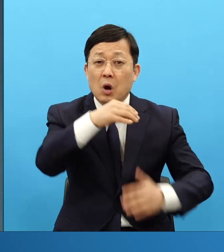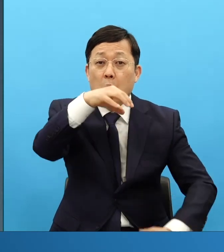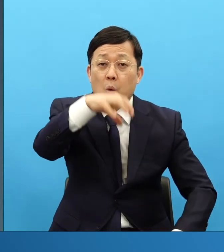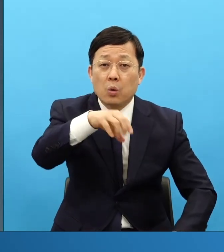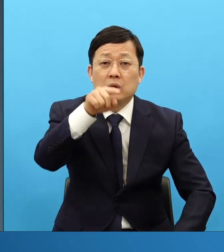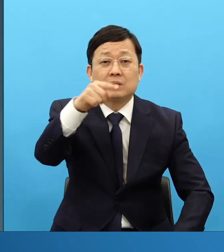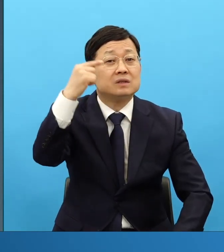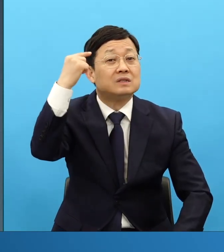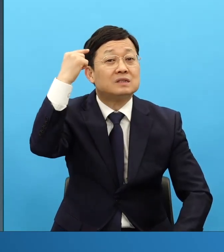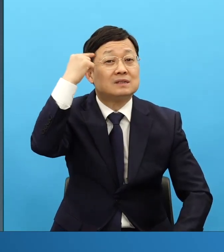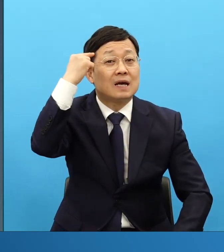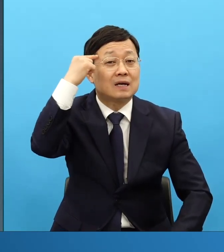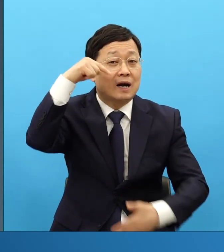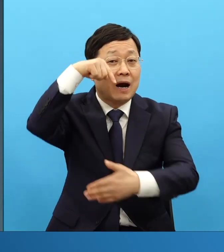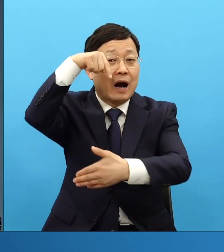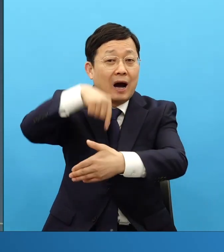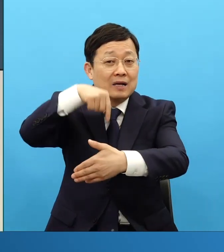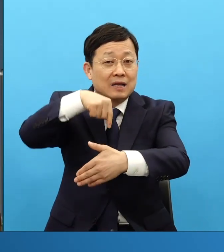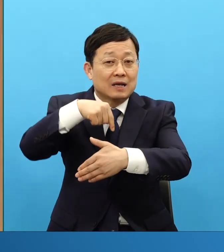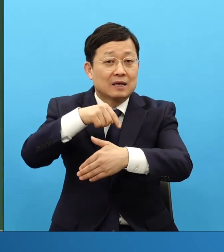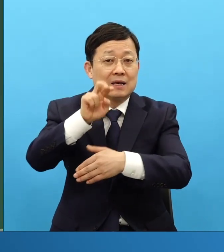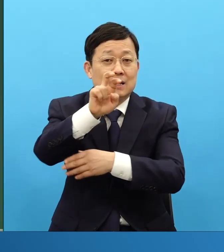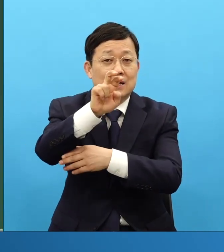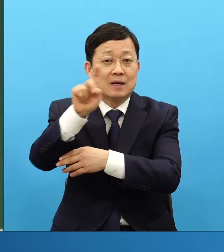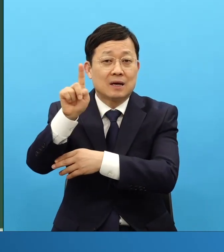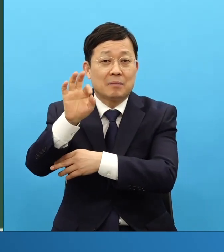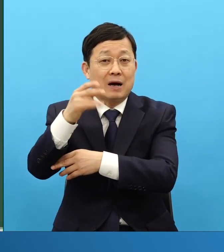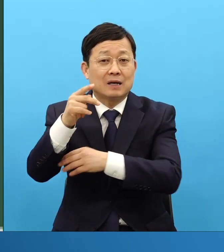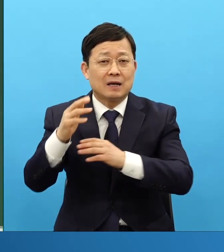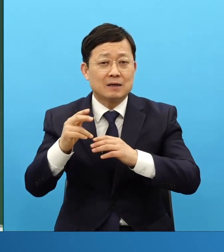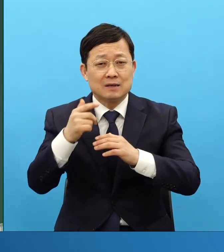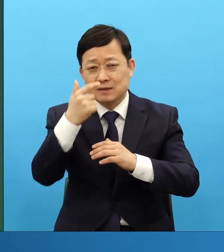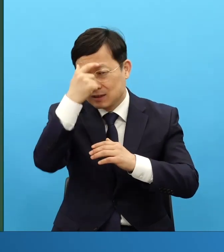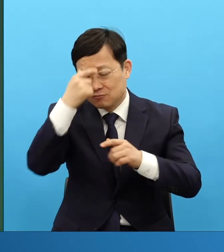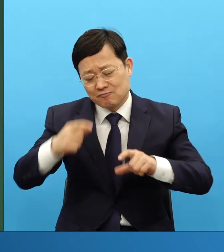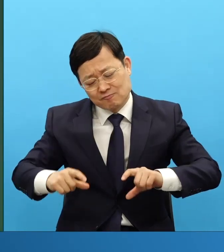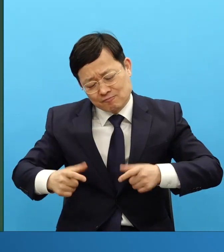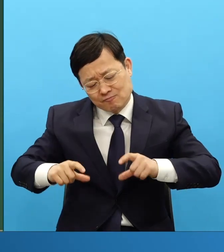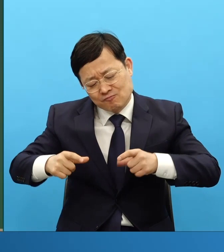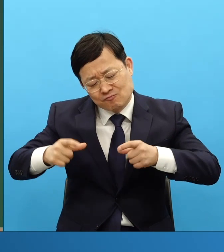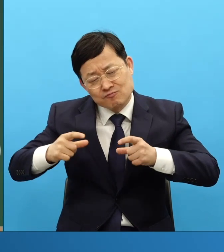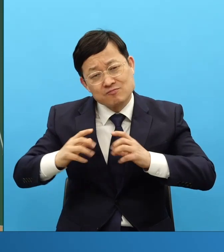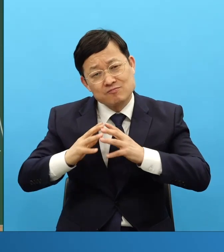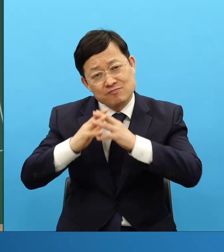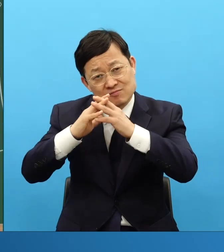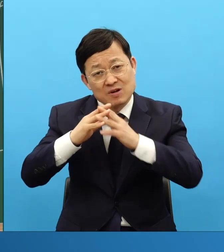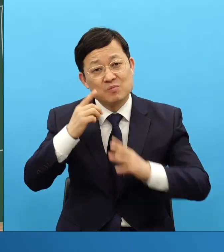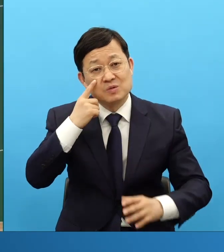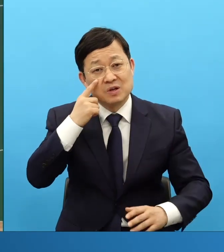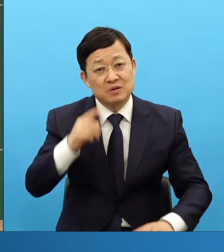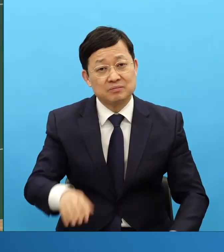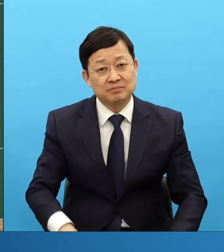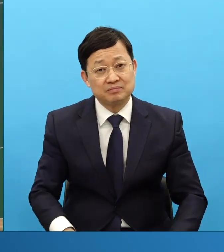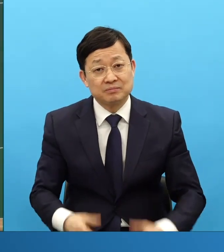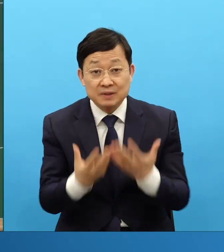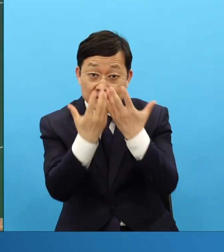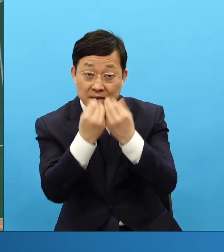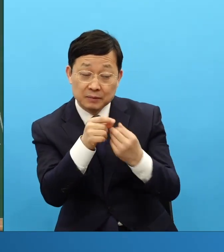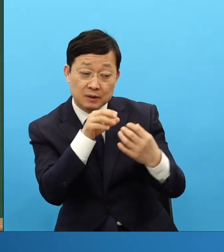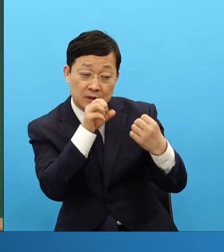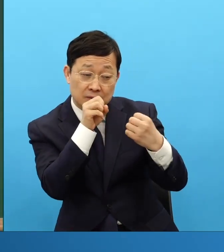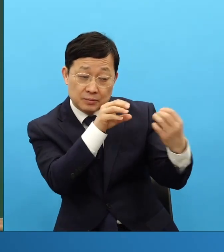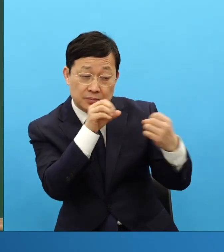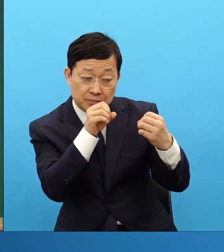is your thoughts. 우리가 보면 이렇게 얘기해 보면은 그 사람 생각을 알 수가 That 있잖아요. when you speak with people, you can tell what they're